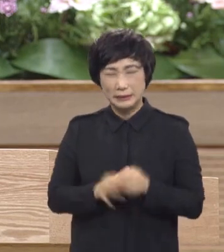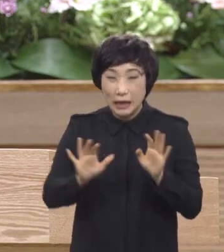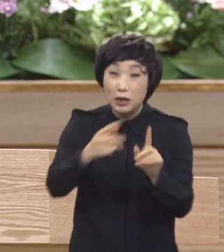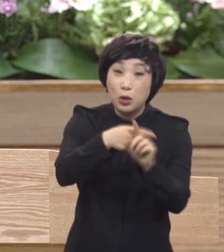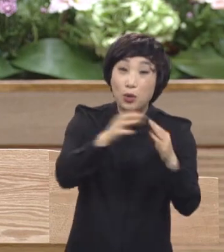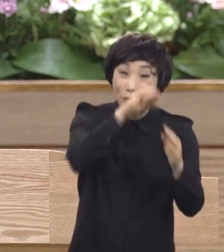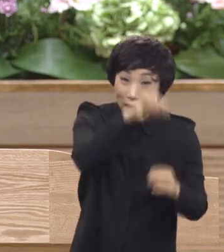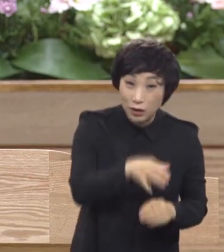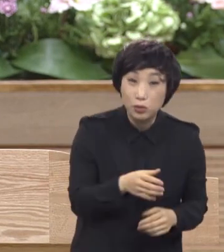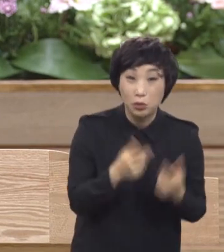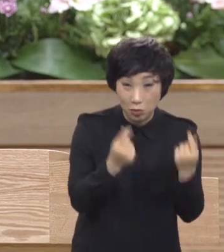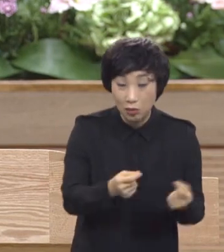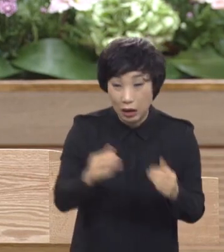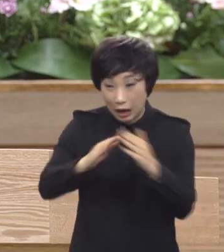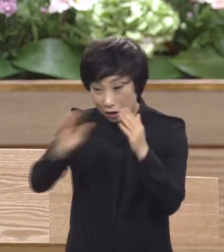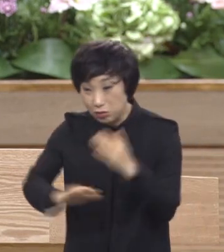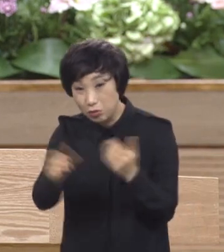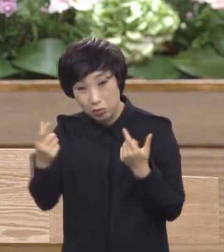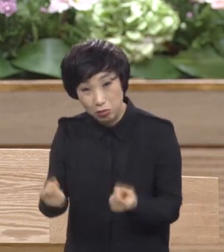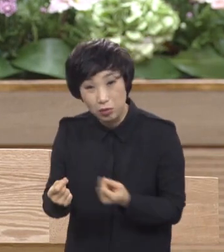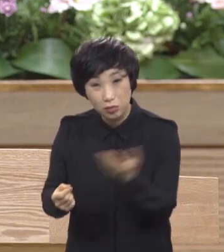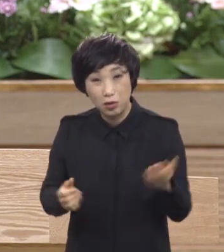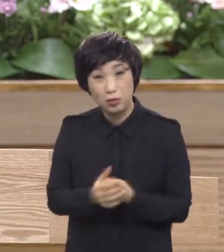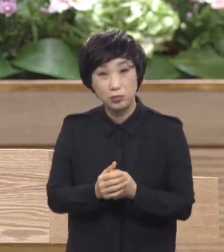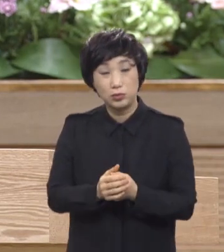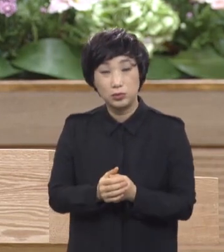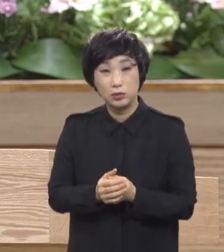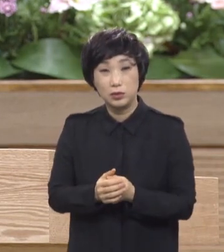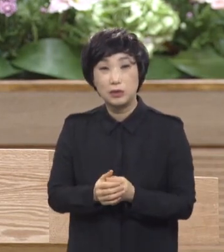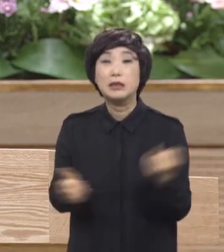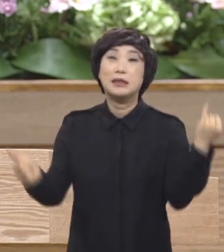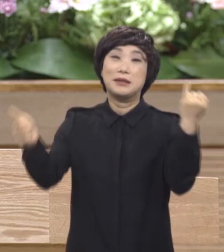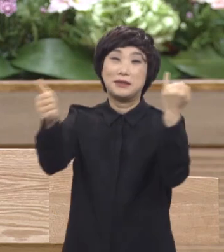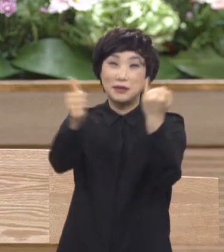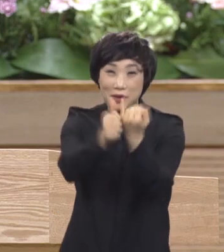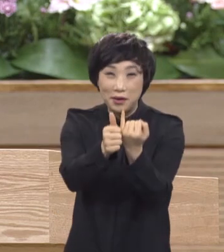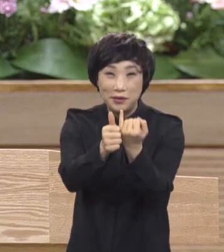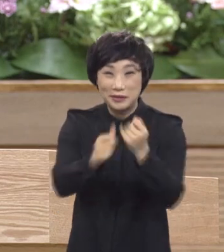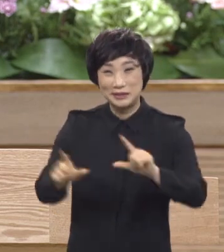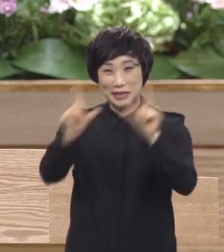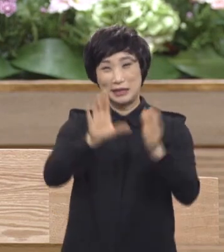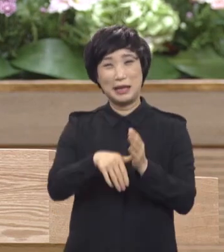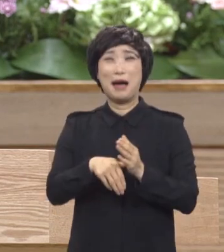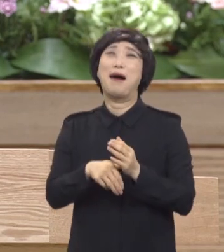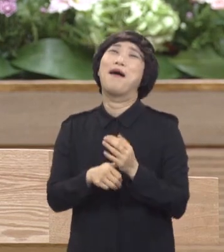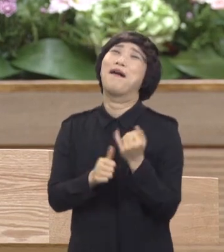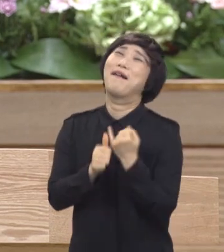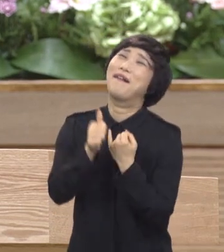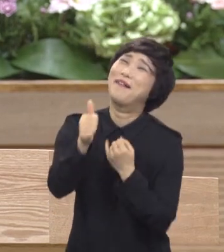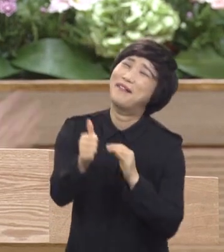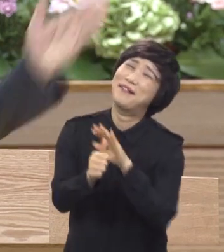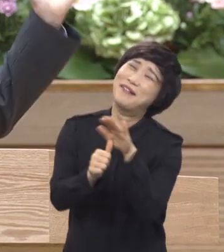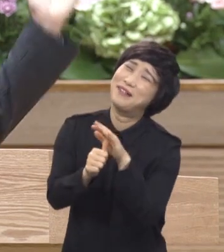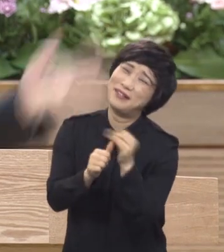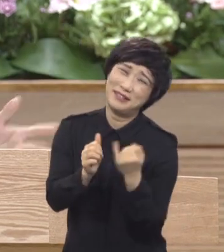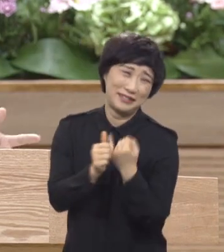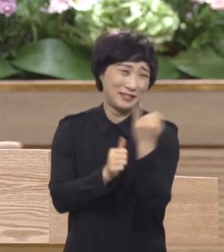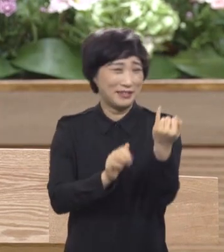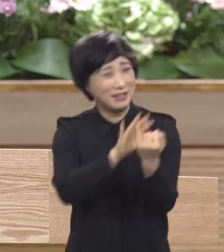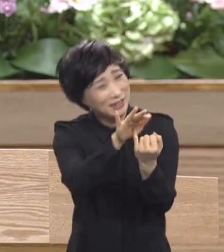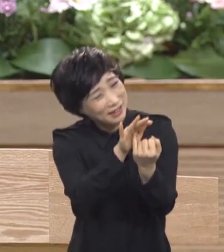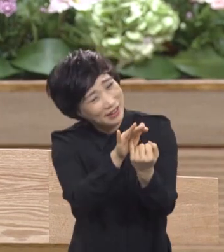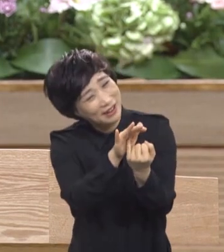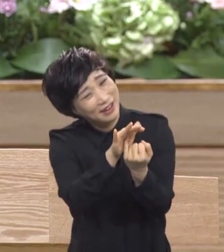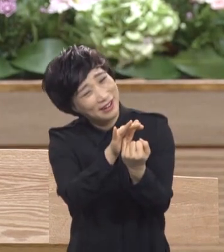그렇고 가정 안에서도 그렇고 예 둘이 결혼해서 살 때는 너 없으면 못 살아 어쩌다 네가